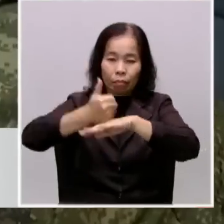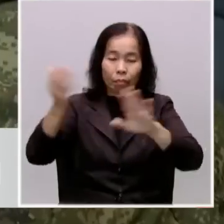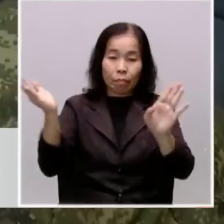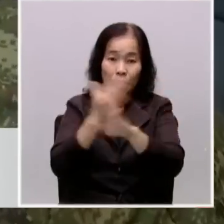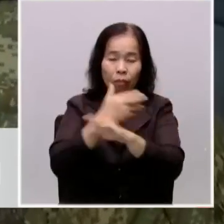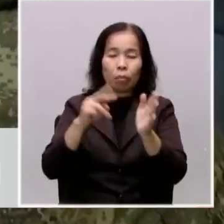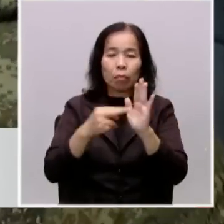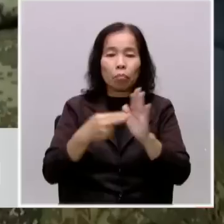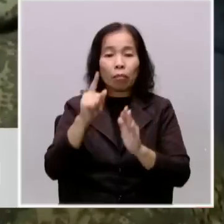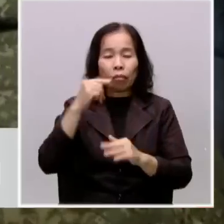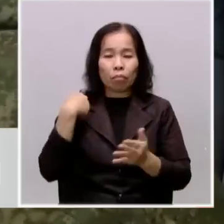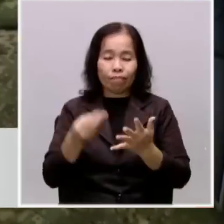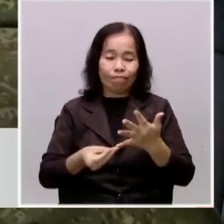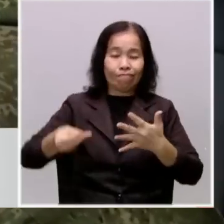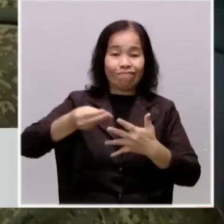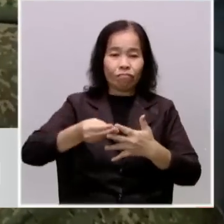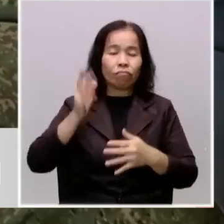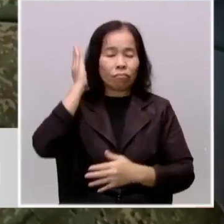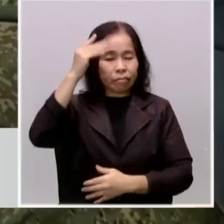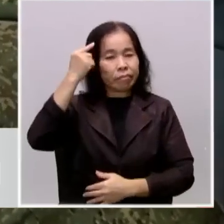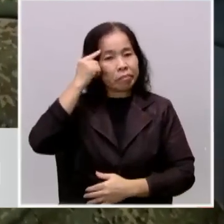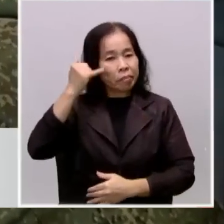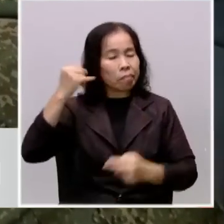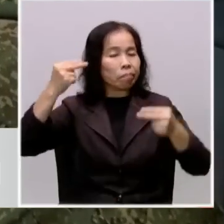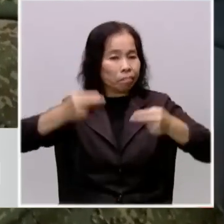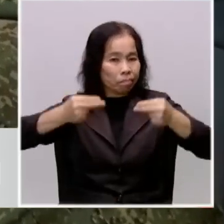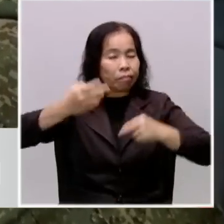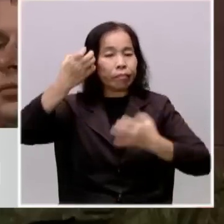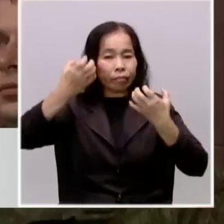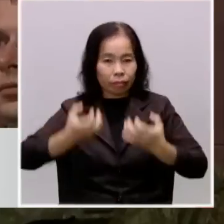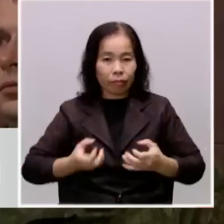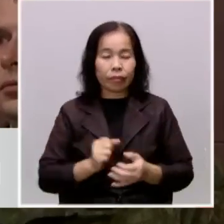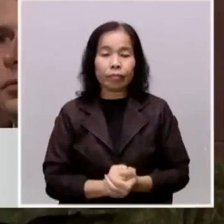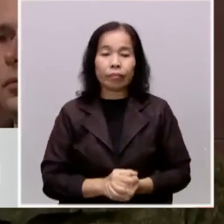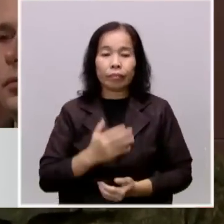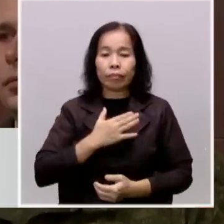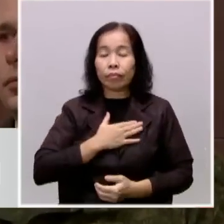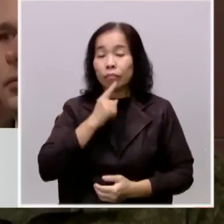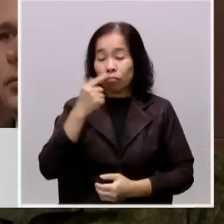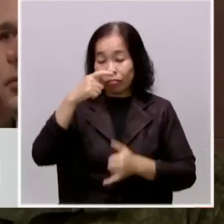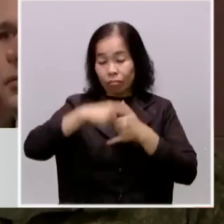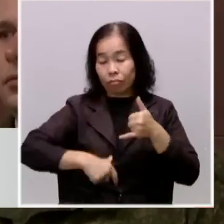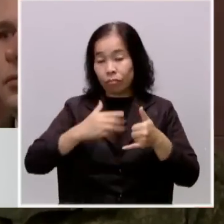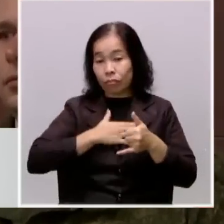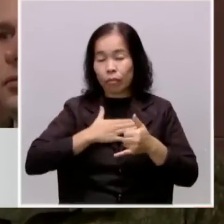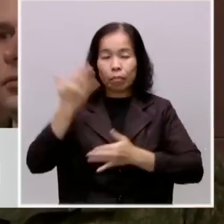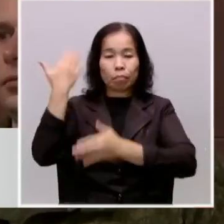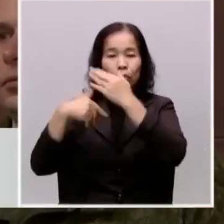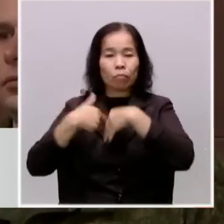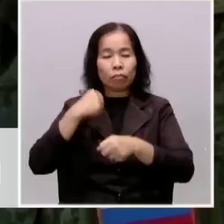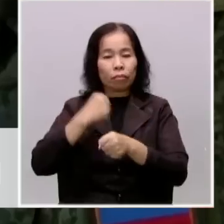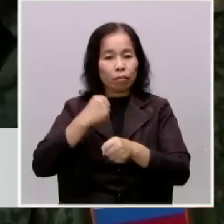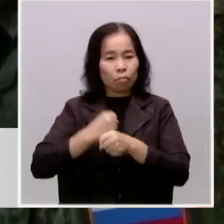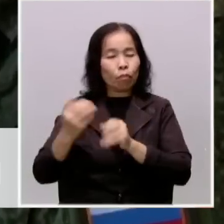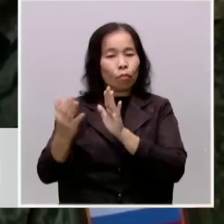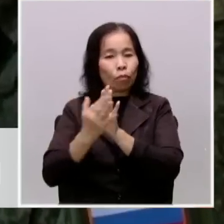ให้เห็นถึงการยกระดับการปฏิบัติการของรัสเซียในยูเครนค่ะนายพลเกราซิมอฟนั้นเป็นคนที่มีประวัติในการทำงานให้กับกองทั